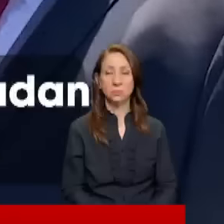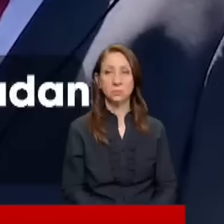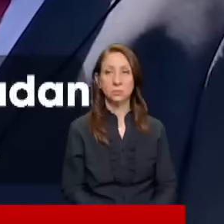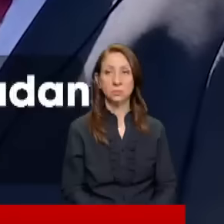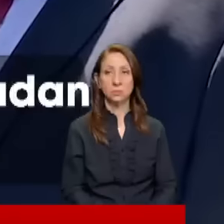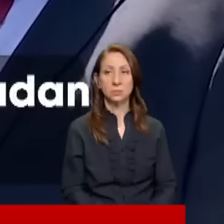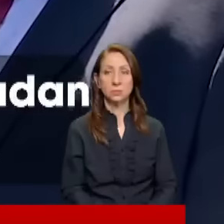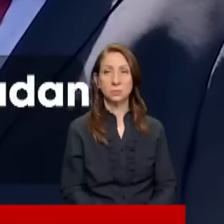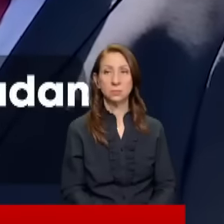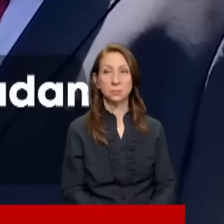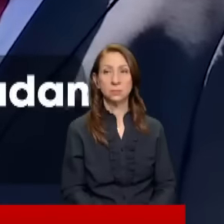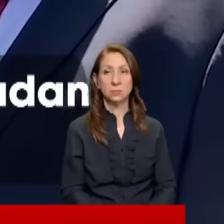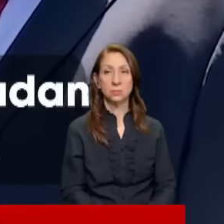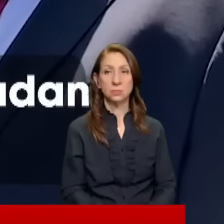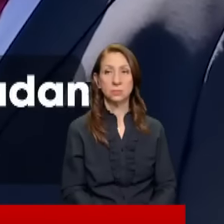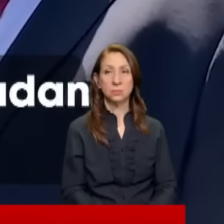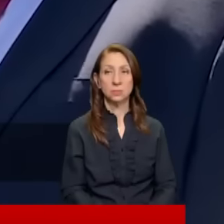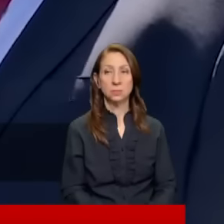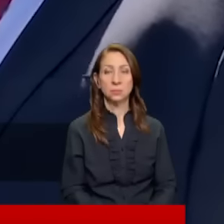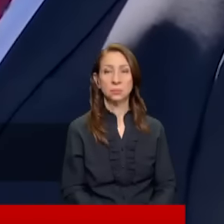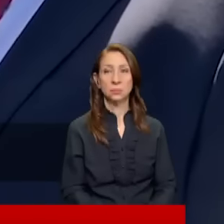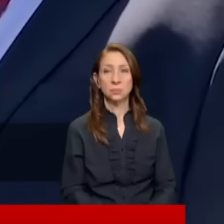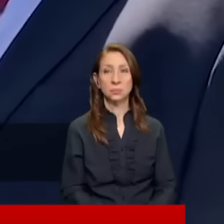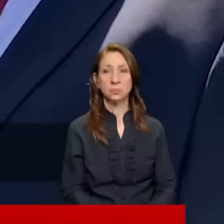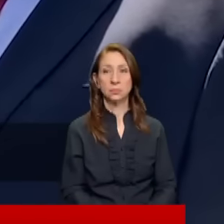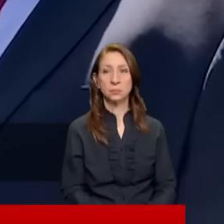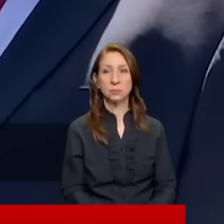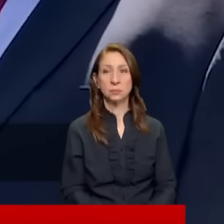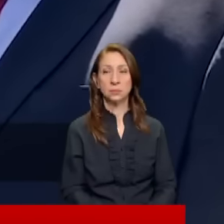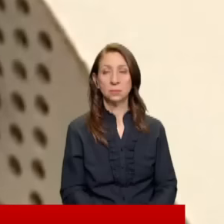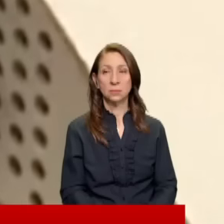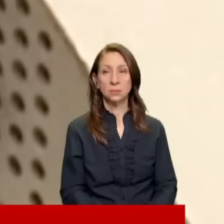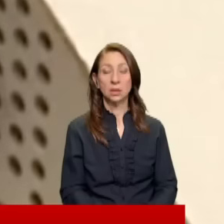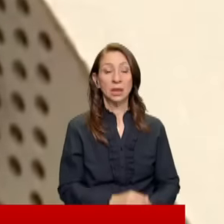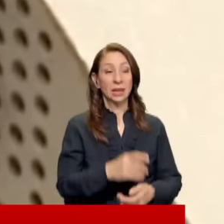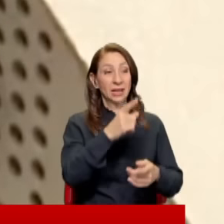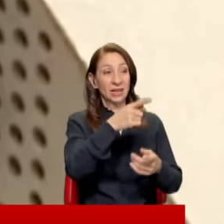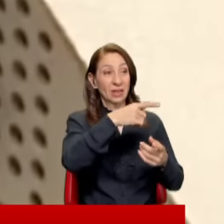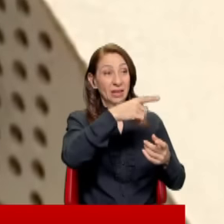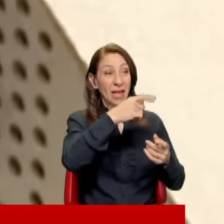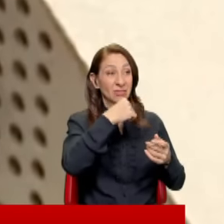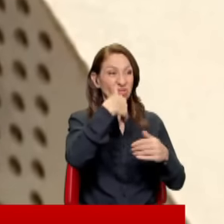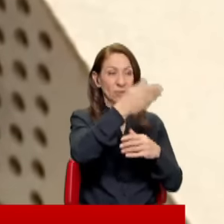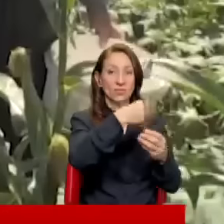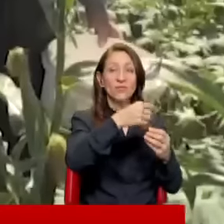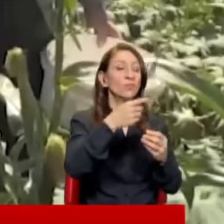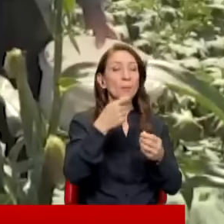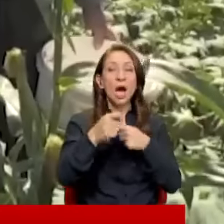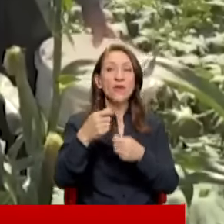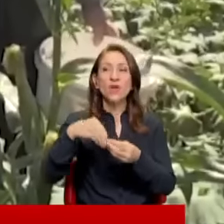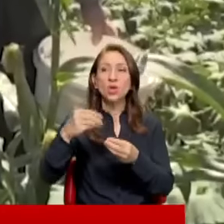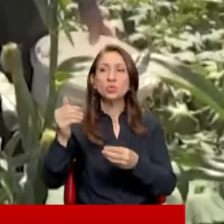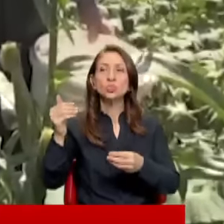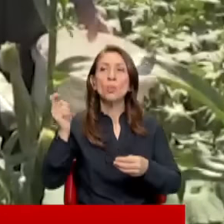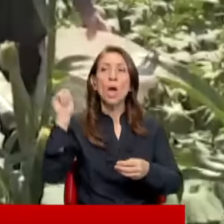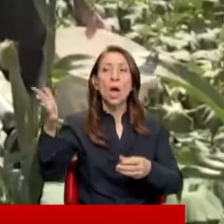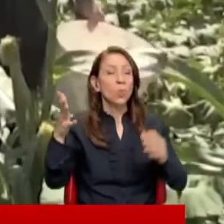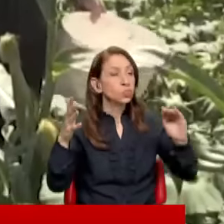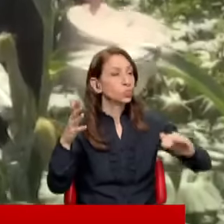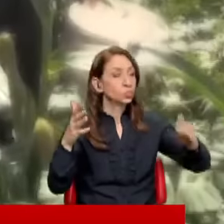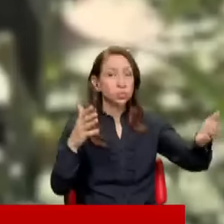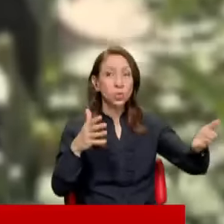girmiyor ama bankadan biraz daha az arıdan aldığımızın faizi tefe faizi faizinin altında kaldı